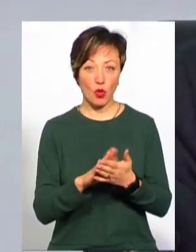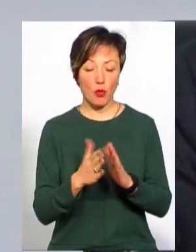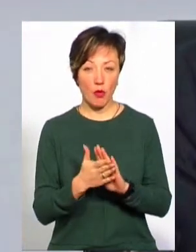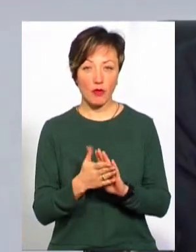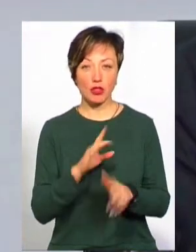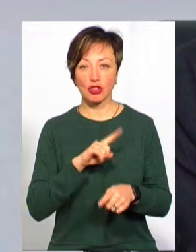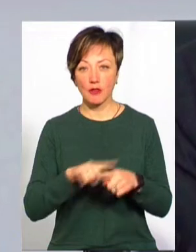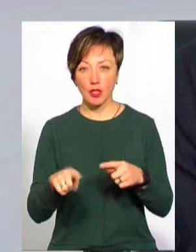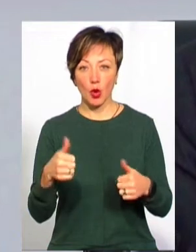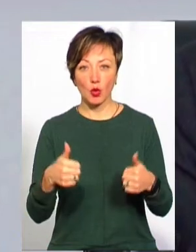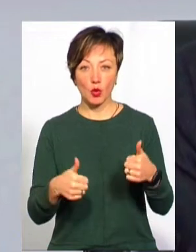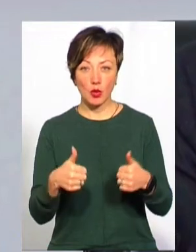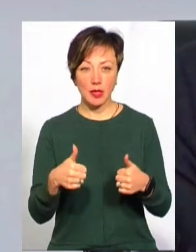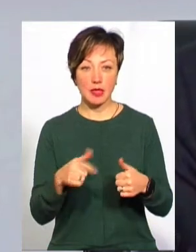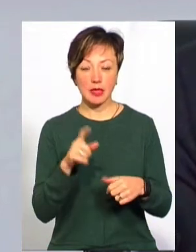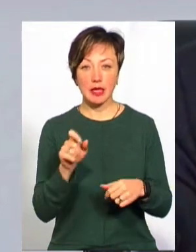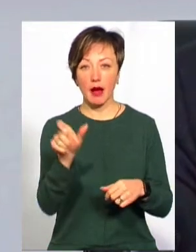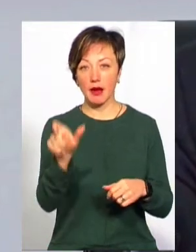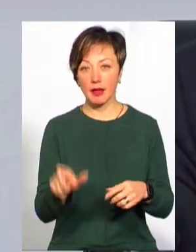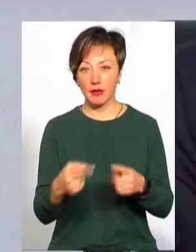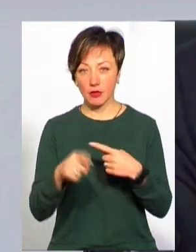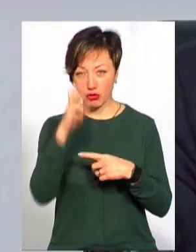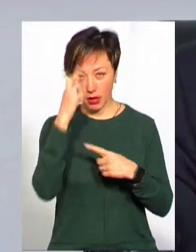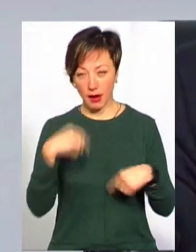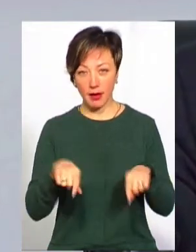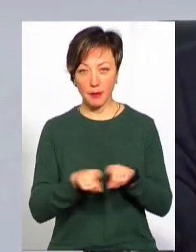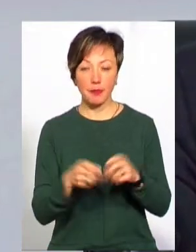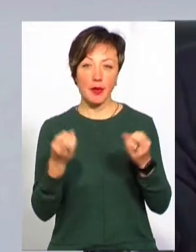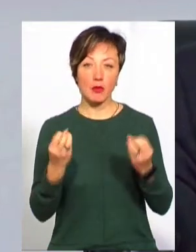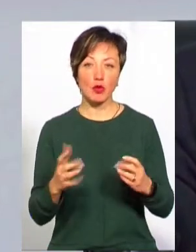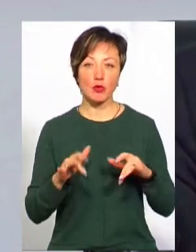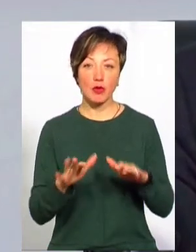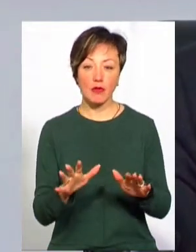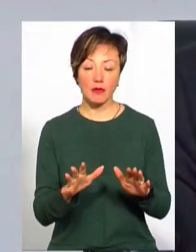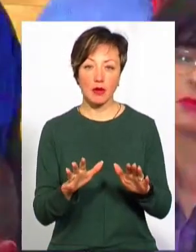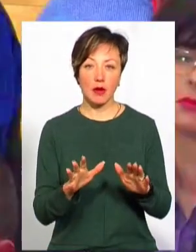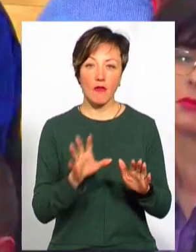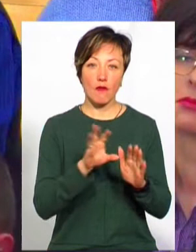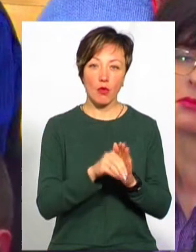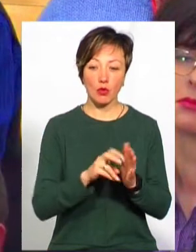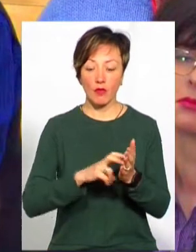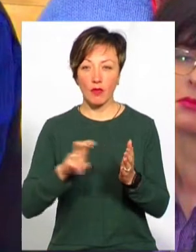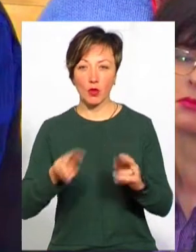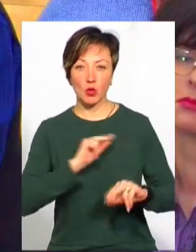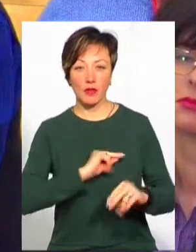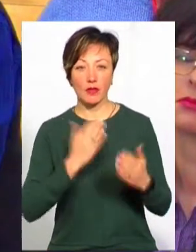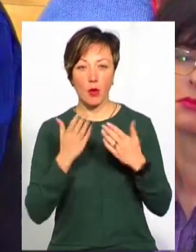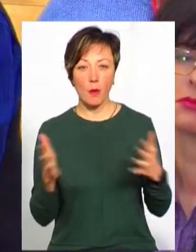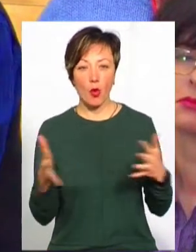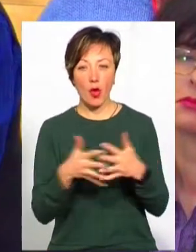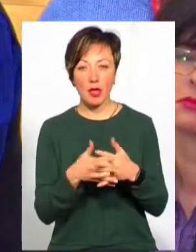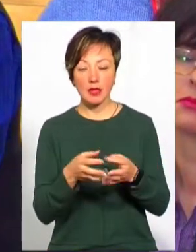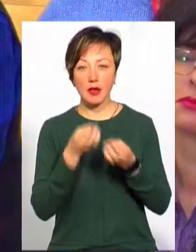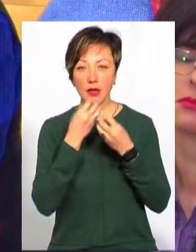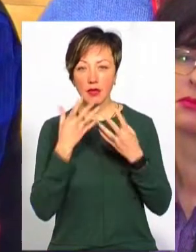ми швидше конкуруємо за клієнта в інших країнах. Спрощення процедури входу-виходу з трудових відносин у поєднанні з ефективними